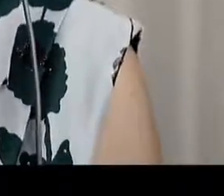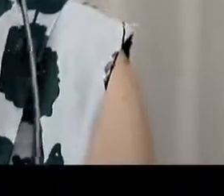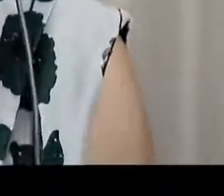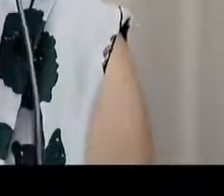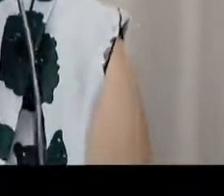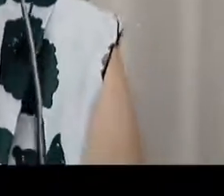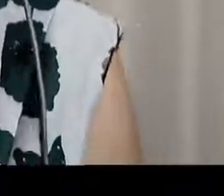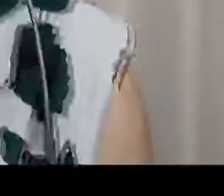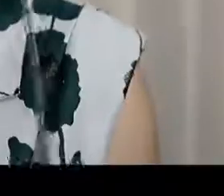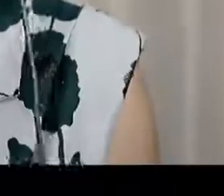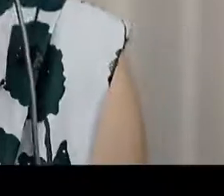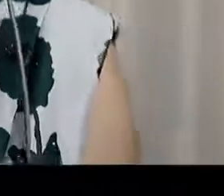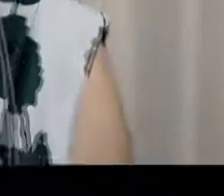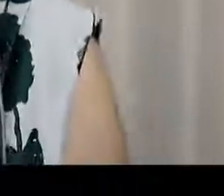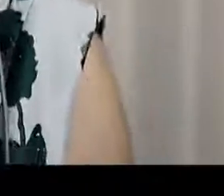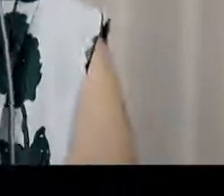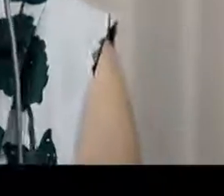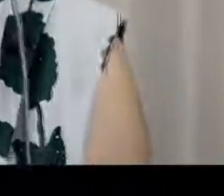hari